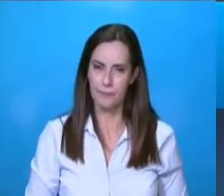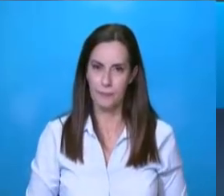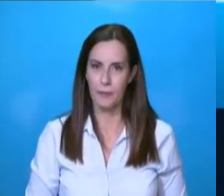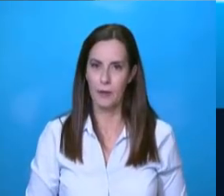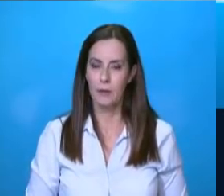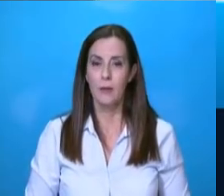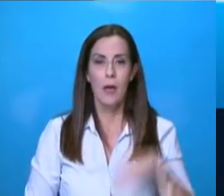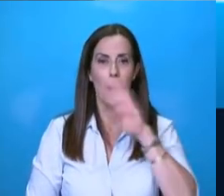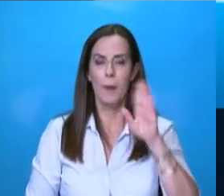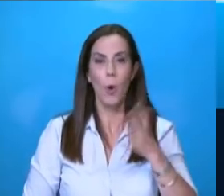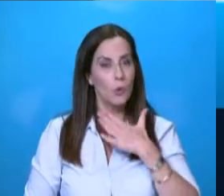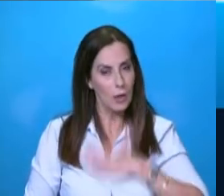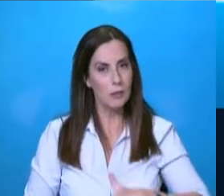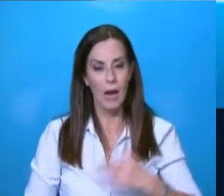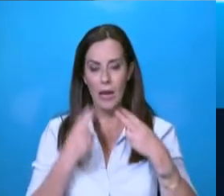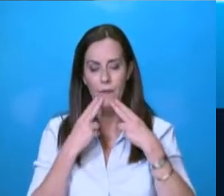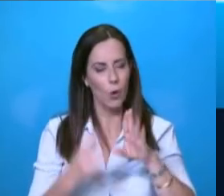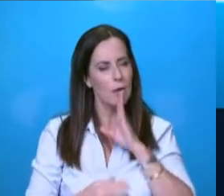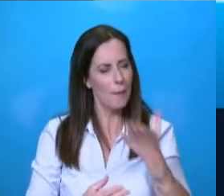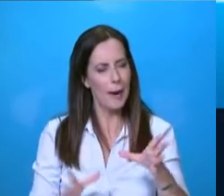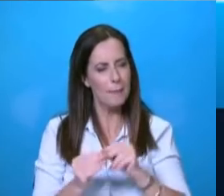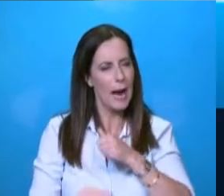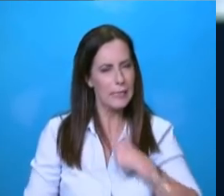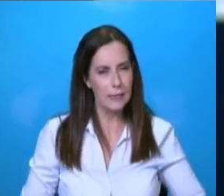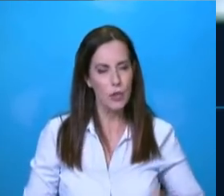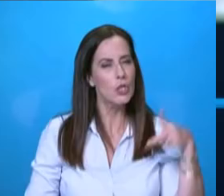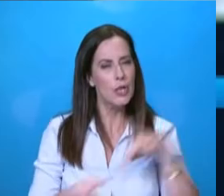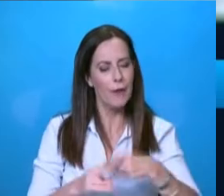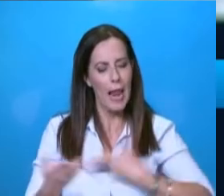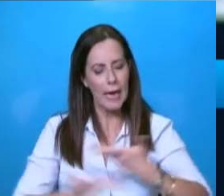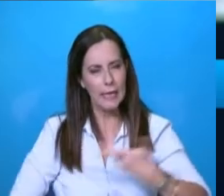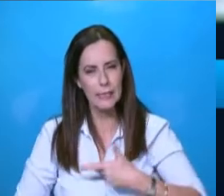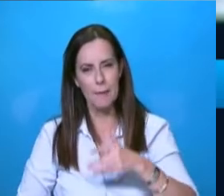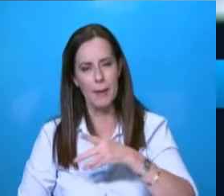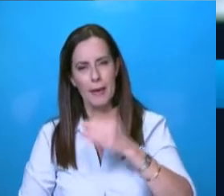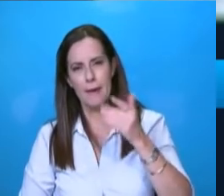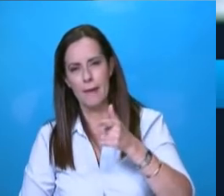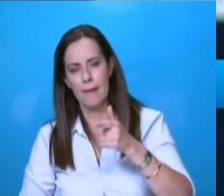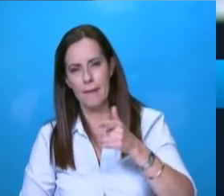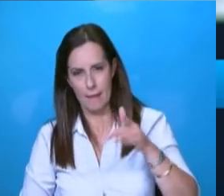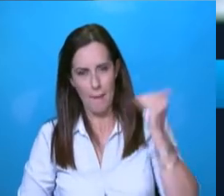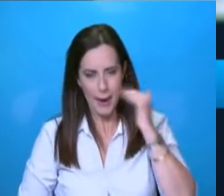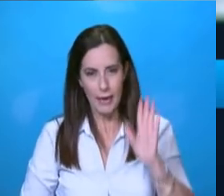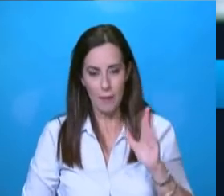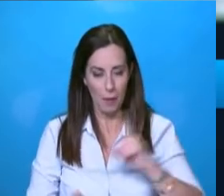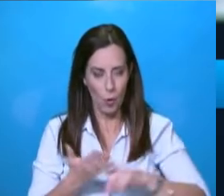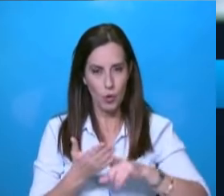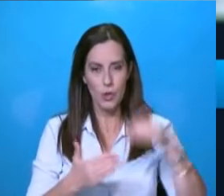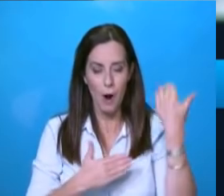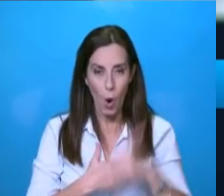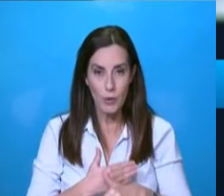דוריה, נתניהו מאוד רצה לפתור את הפלונטר הסיני שהעיב על היחסים בינו ובין טראמפ, בינו ובין הממשל האמריקני בחודשים